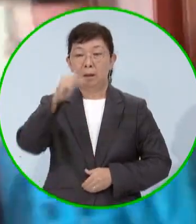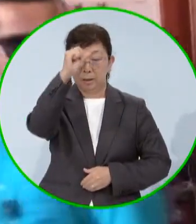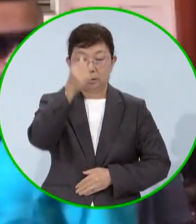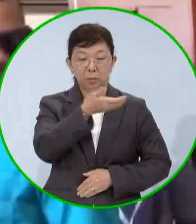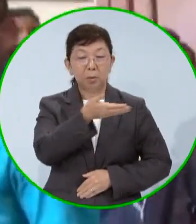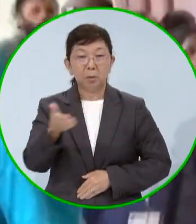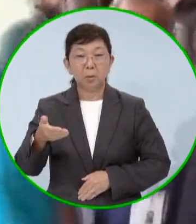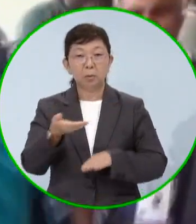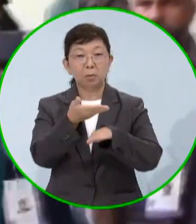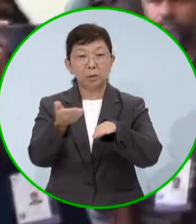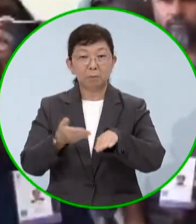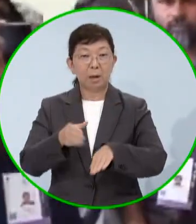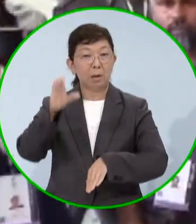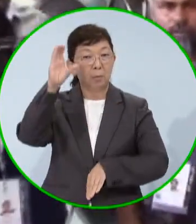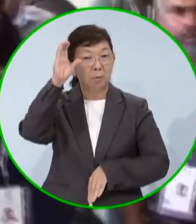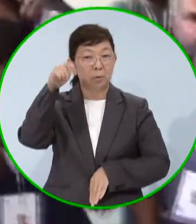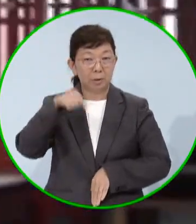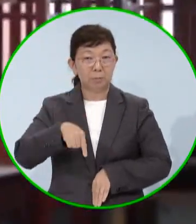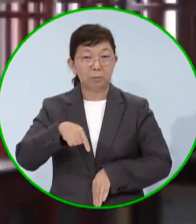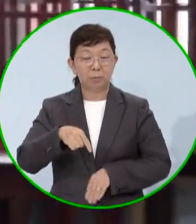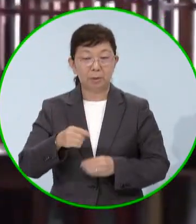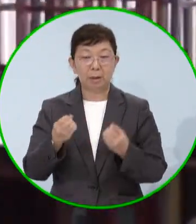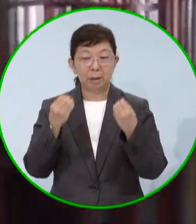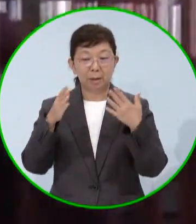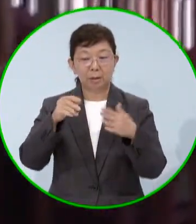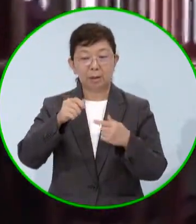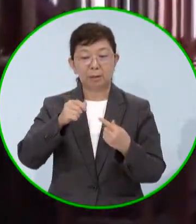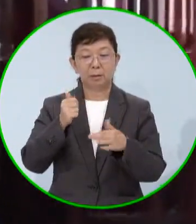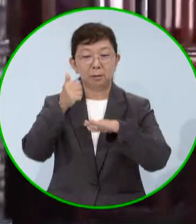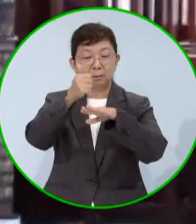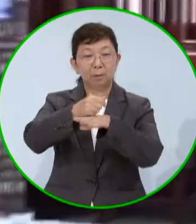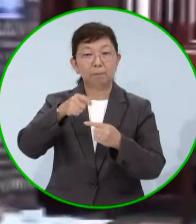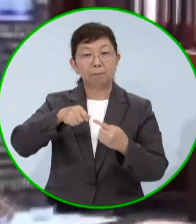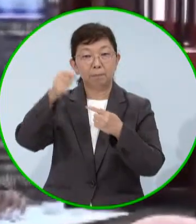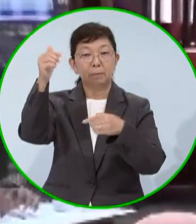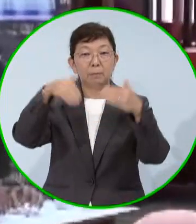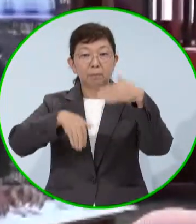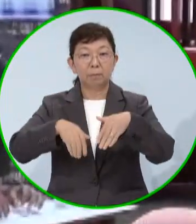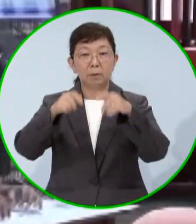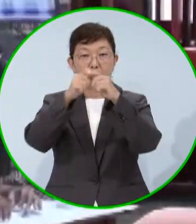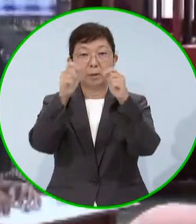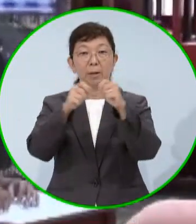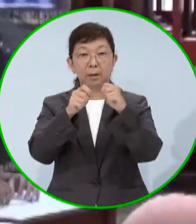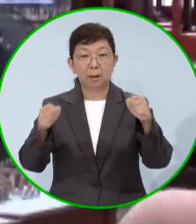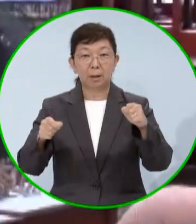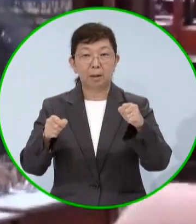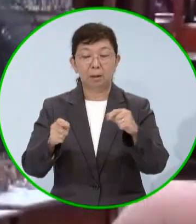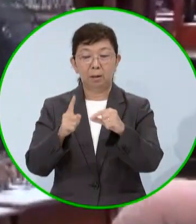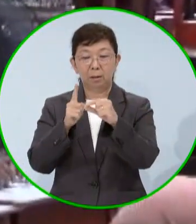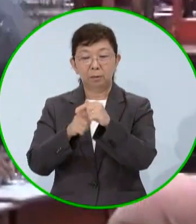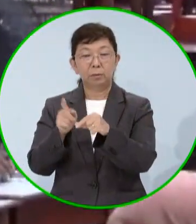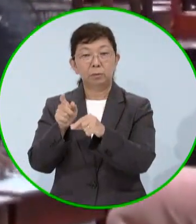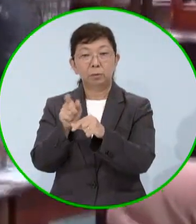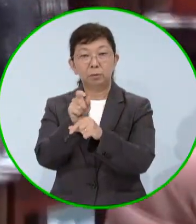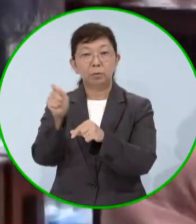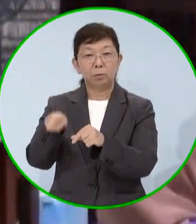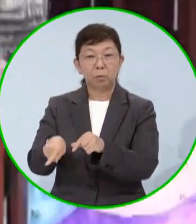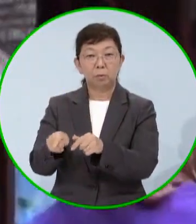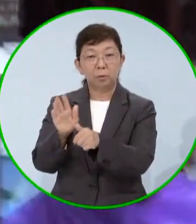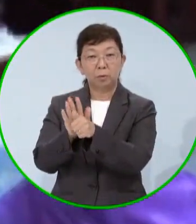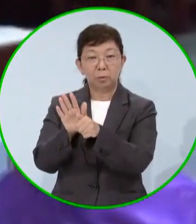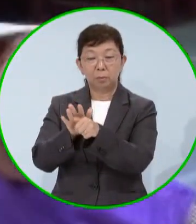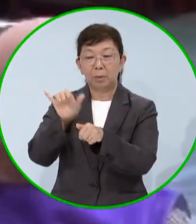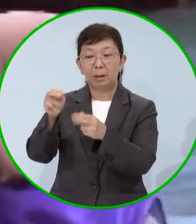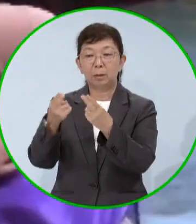インド洋の島国モルディブで実施された大統領選挙の決戦投票で中国寄りの野党の